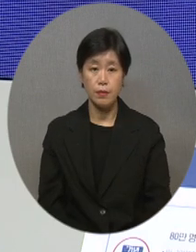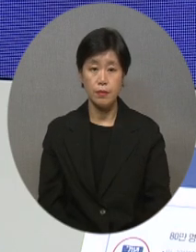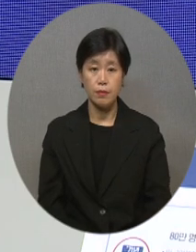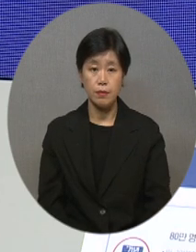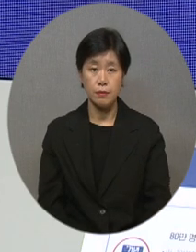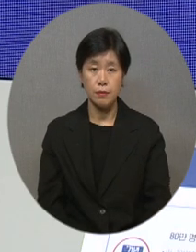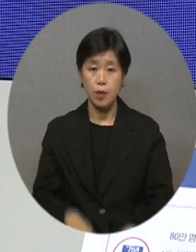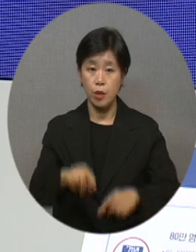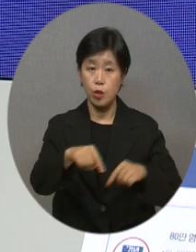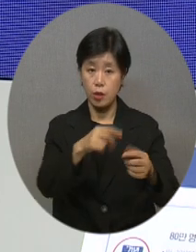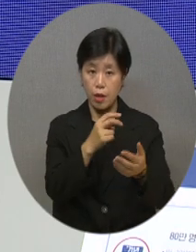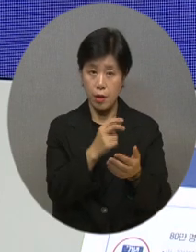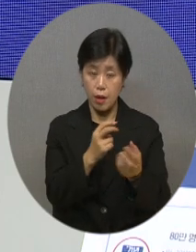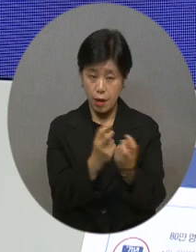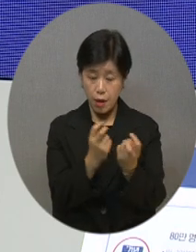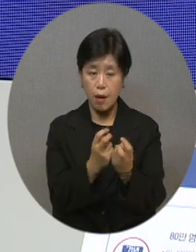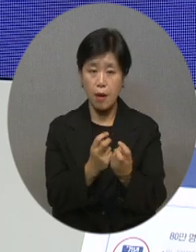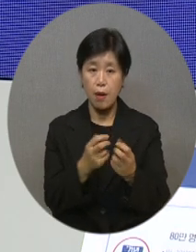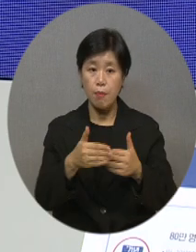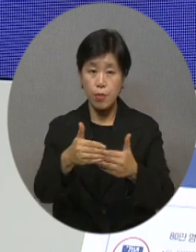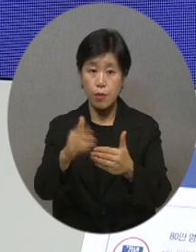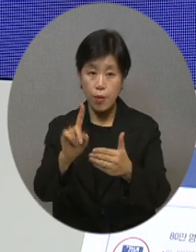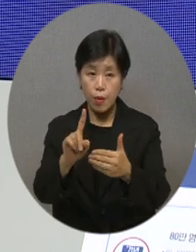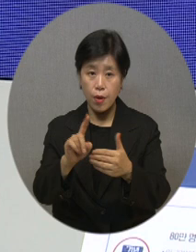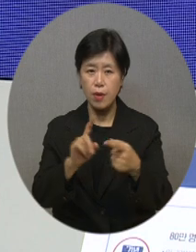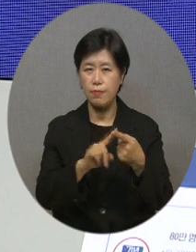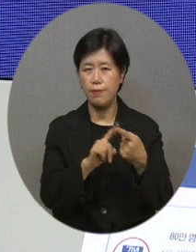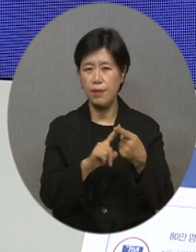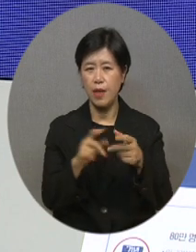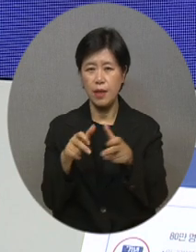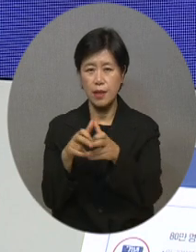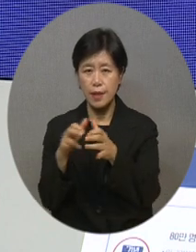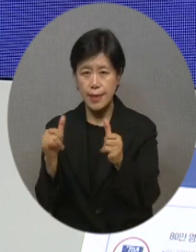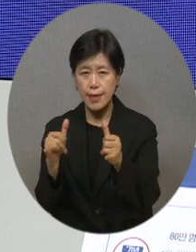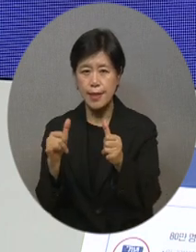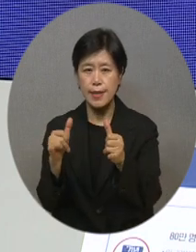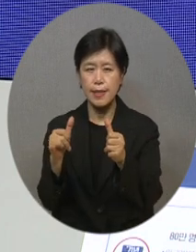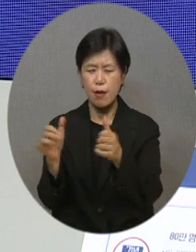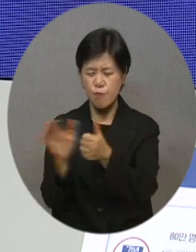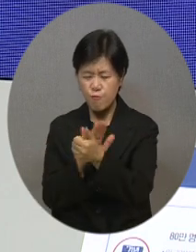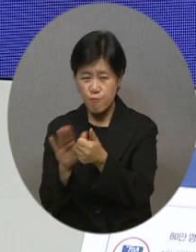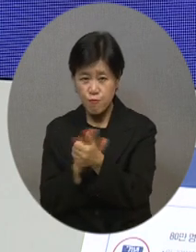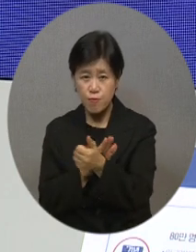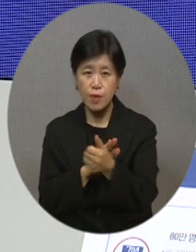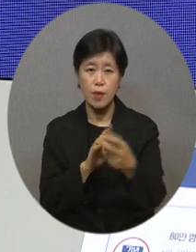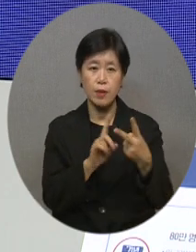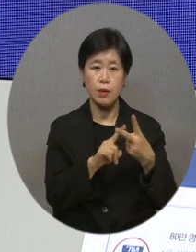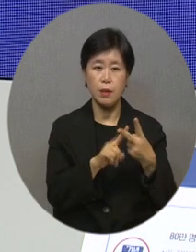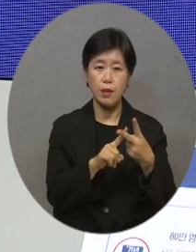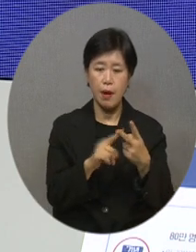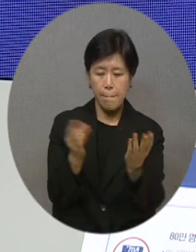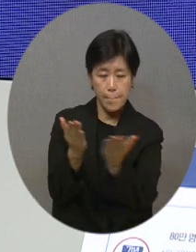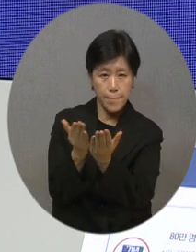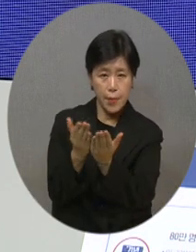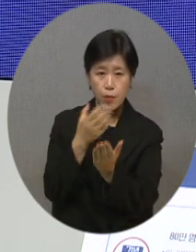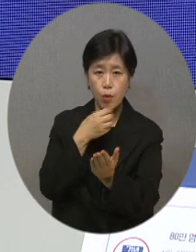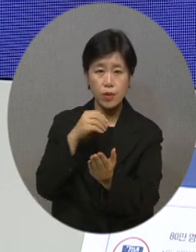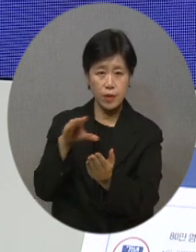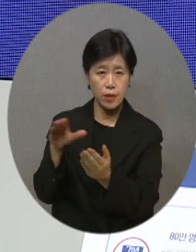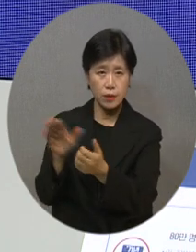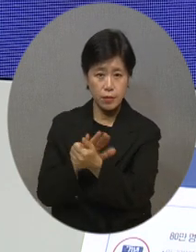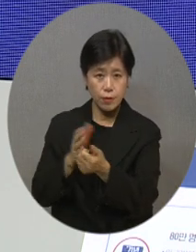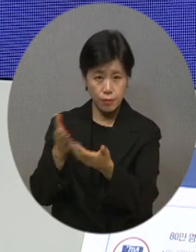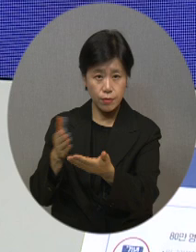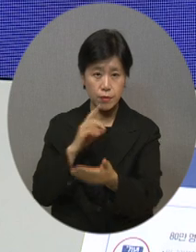이제 정책 방향 같은 경우에는 첫 번째는 장애인들을 약자를 두둡게 보호하겠다. 두 번째는 맞춤형 우리 복지 서비스를 제공하겠다는